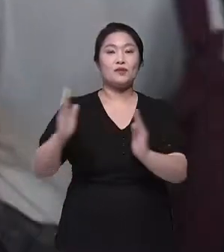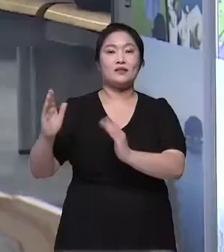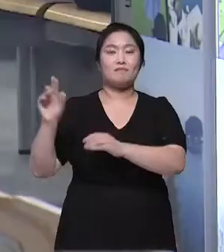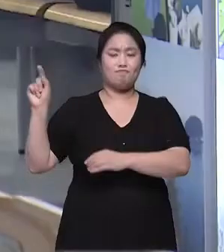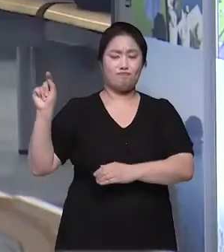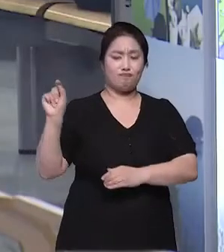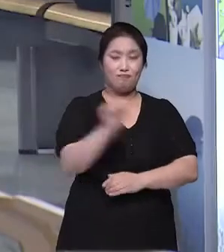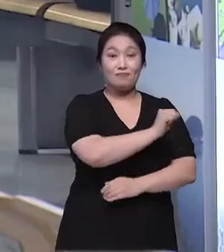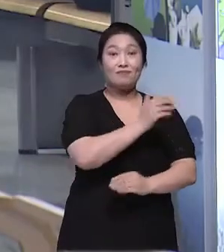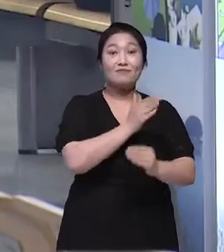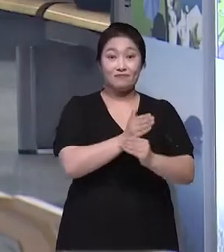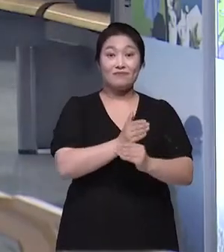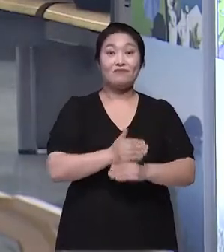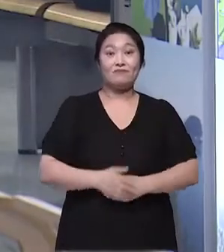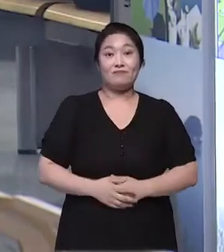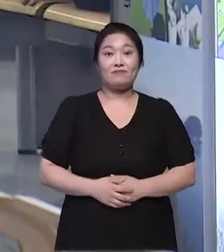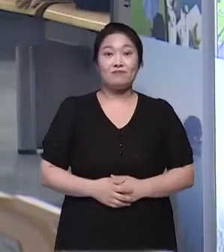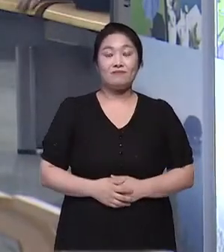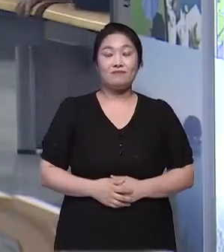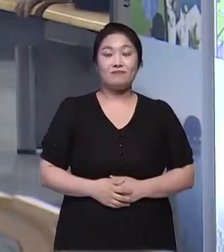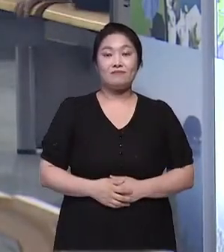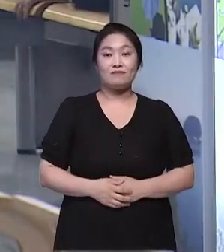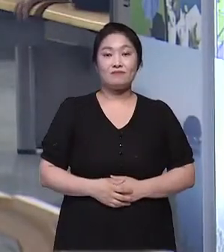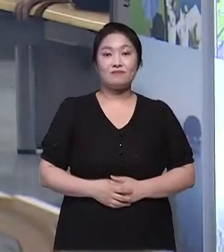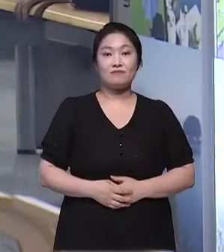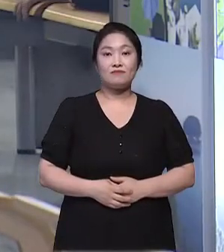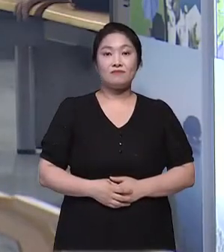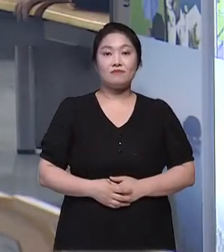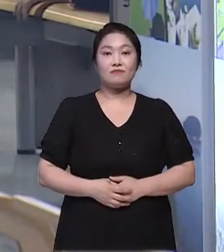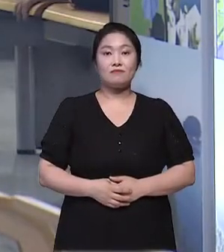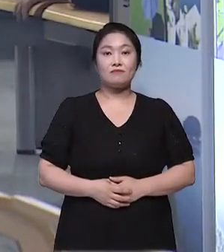돌아가기 위한 준비가 빨라지고 있습니다. KBC 강동일입니다.